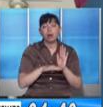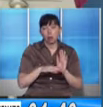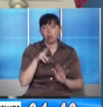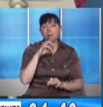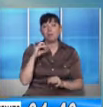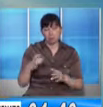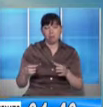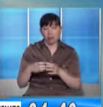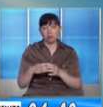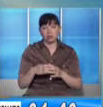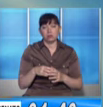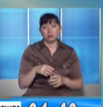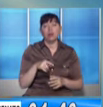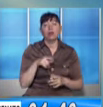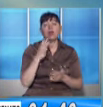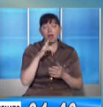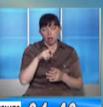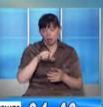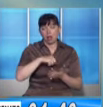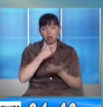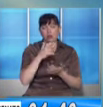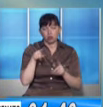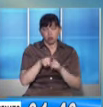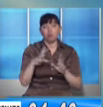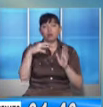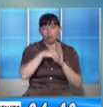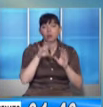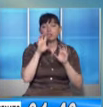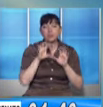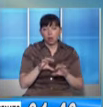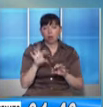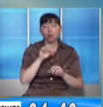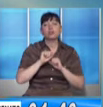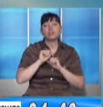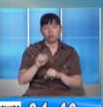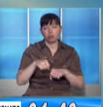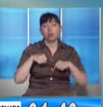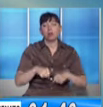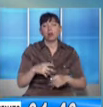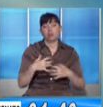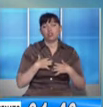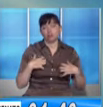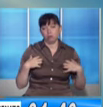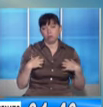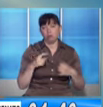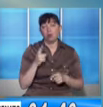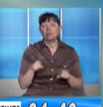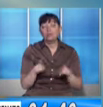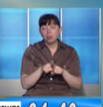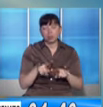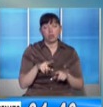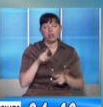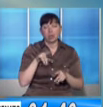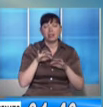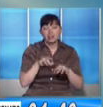regăsiți printre una dintre priorități și adoptarea unei legi referitoare la protecția drepturilor animalelor, pentru că asemenea acțiuni să